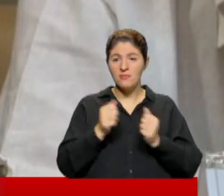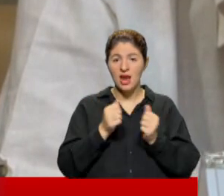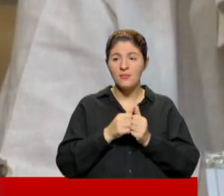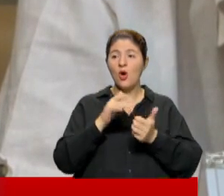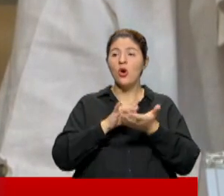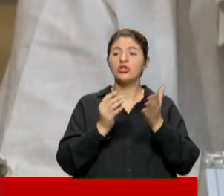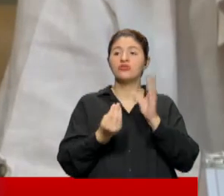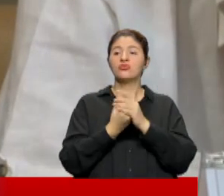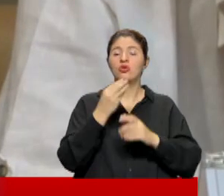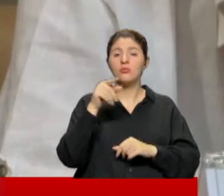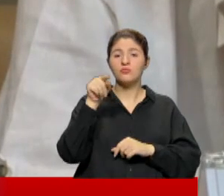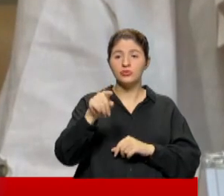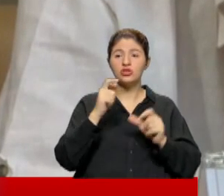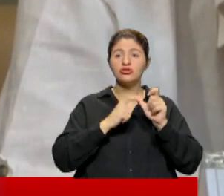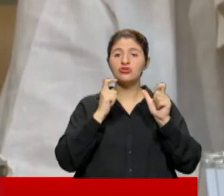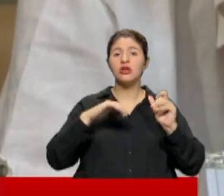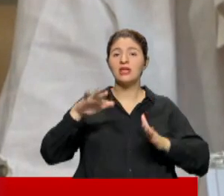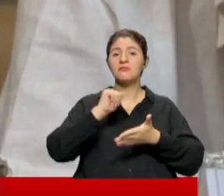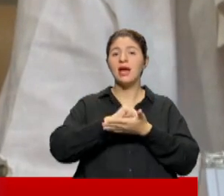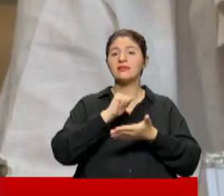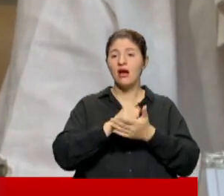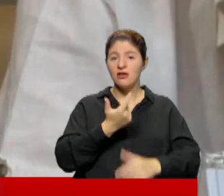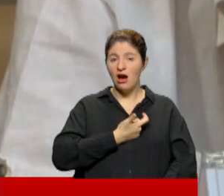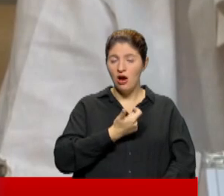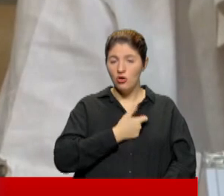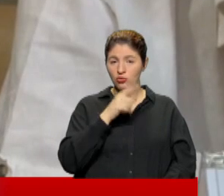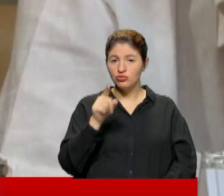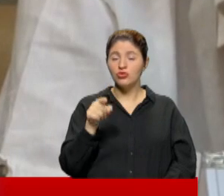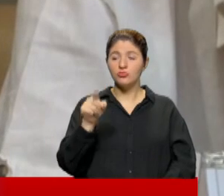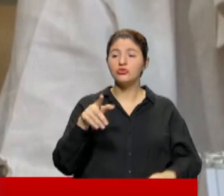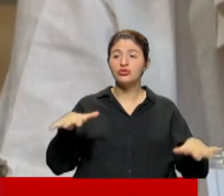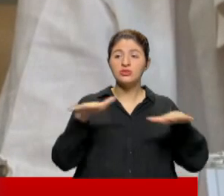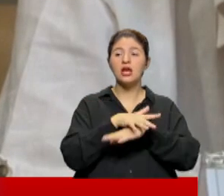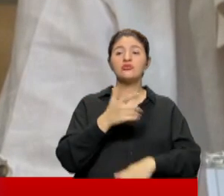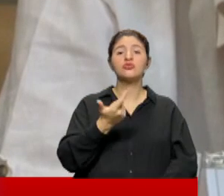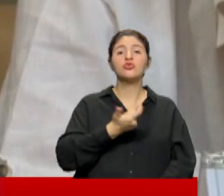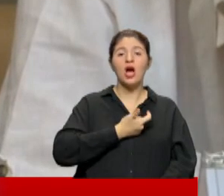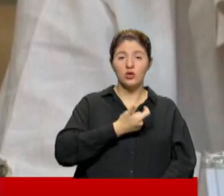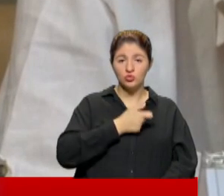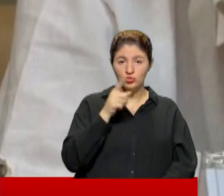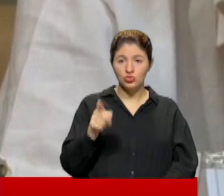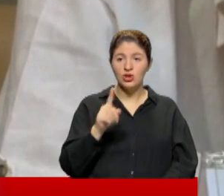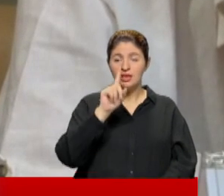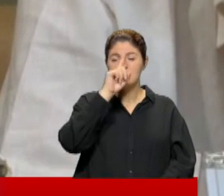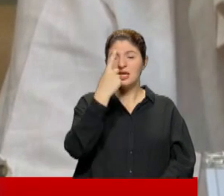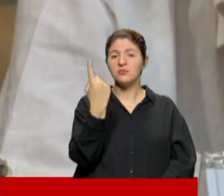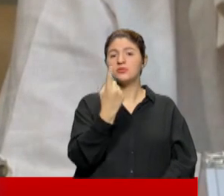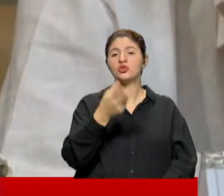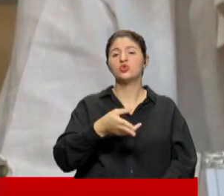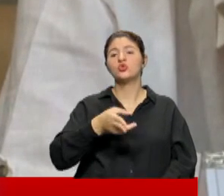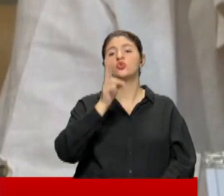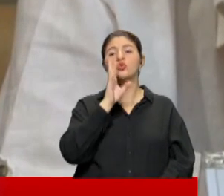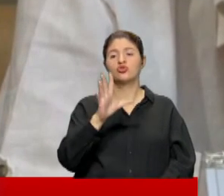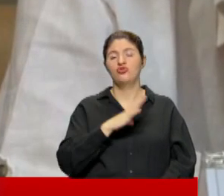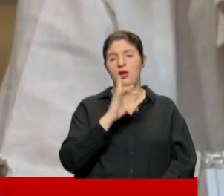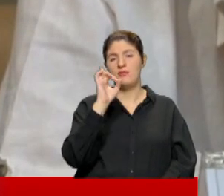ortaya sürülen bu sosyal medya yasasının bu sansür yasasının tek bir sonucu